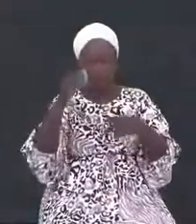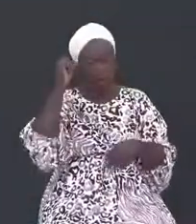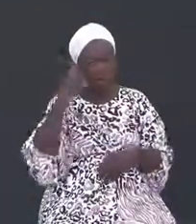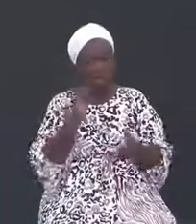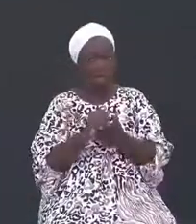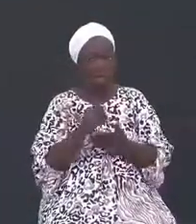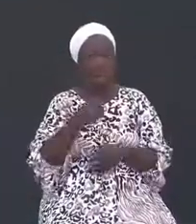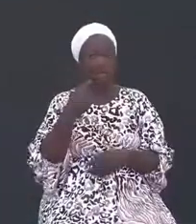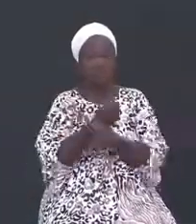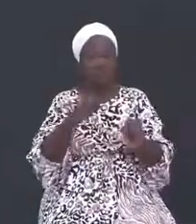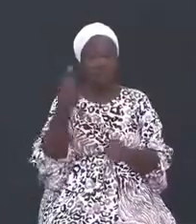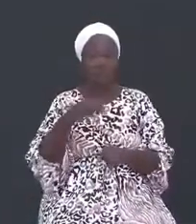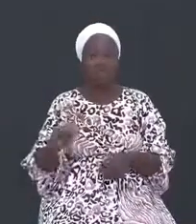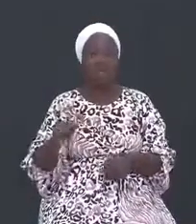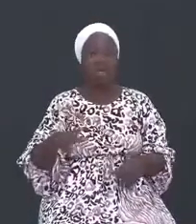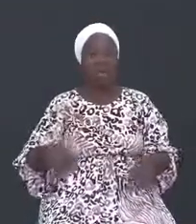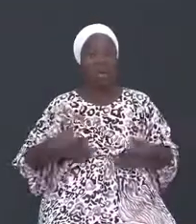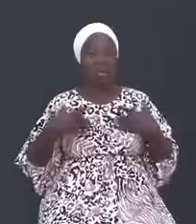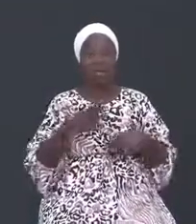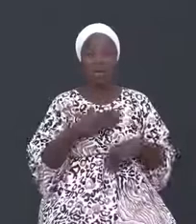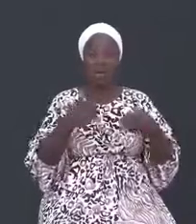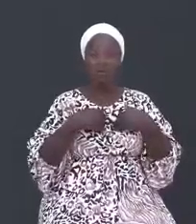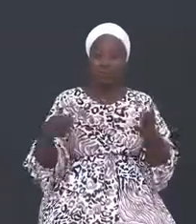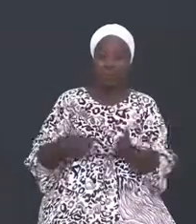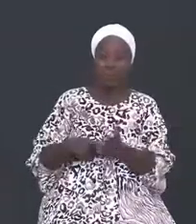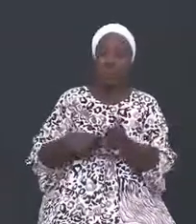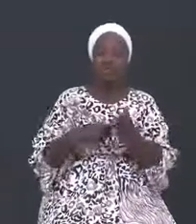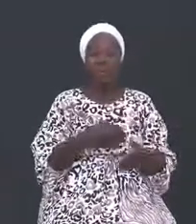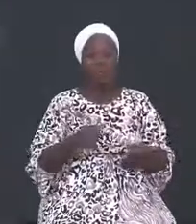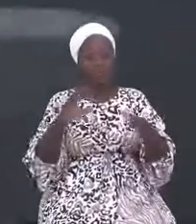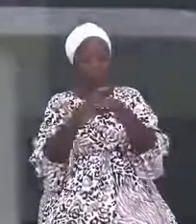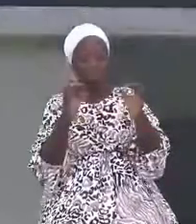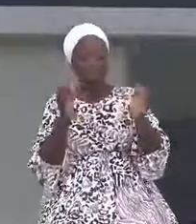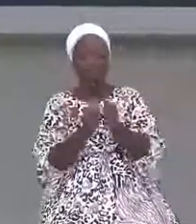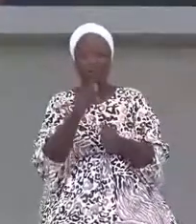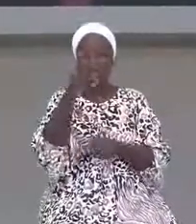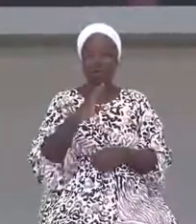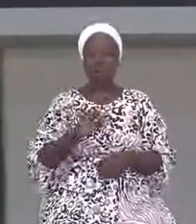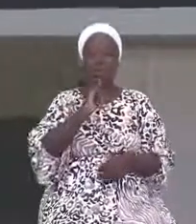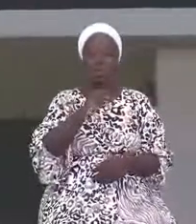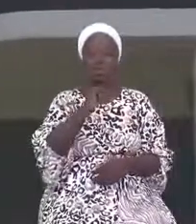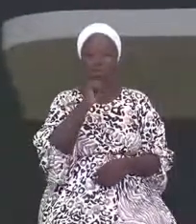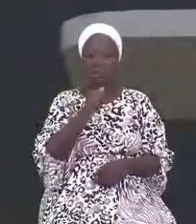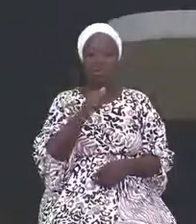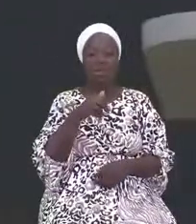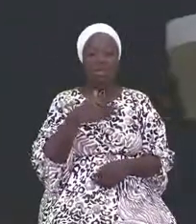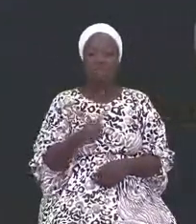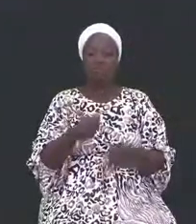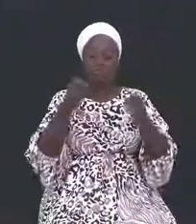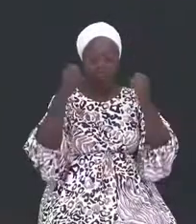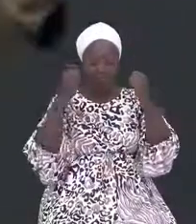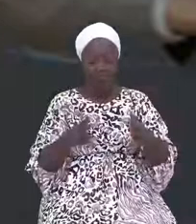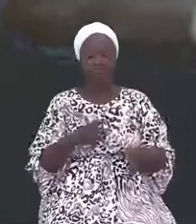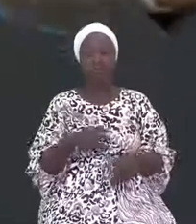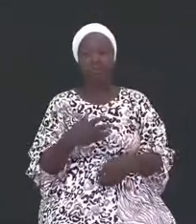vie éternelle et avoir la conversion et la connexion avec Dieu n'est pas est une chose